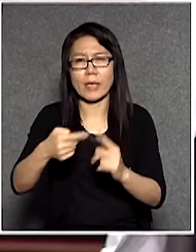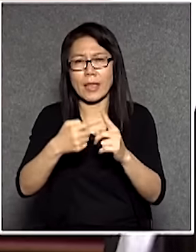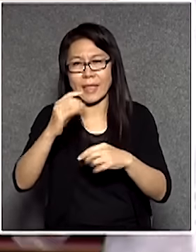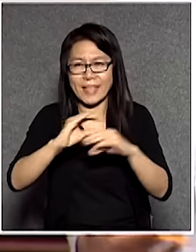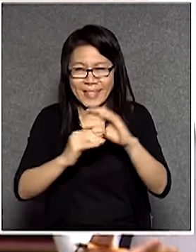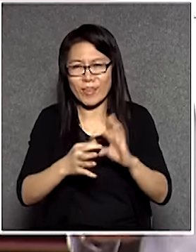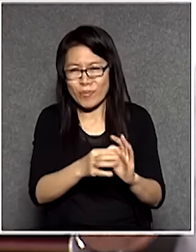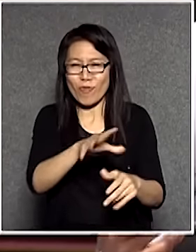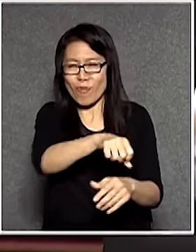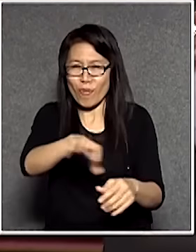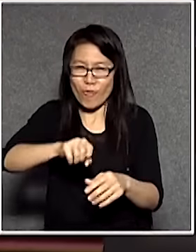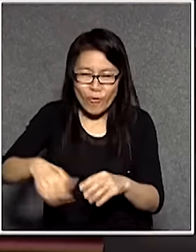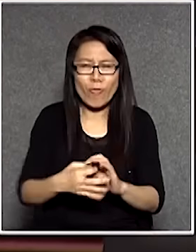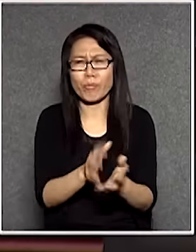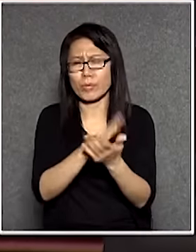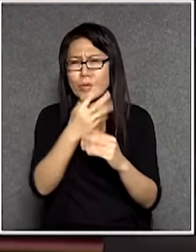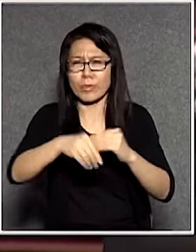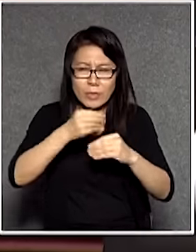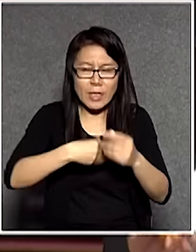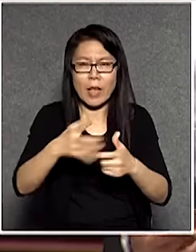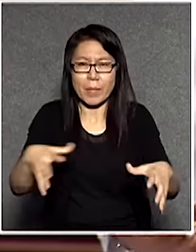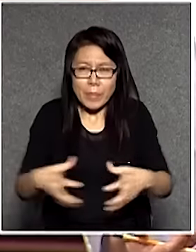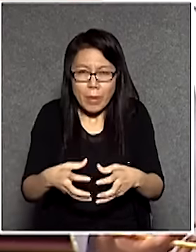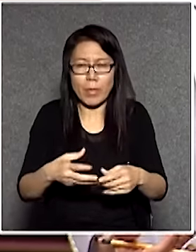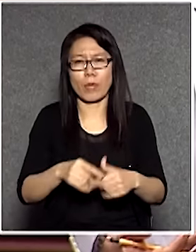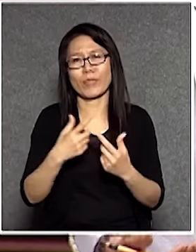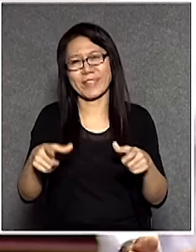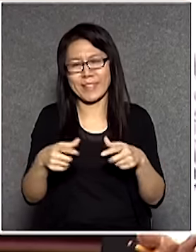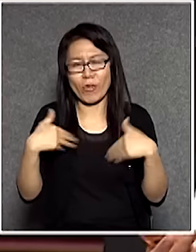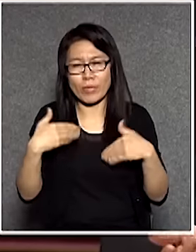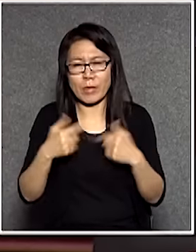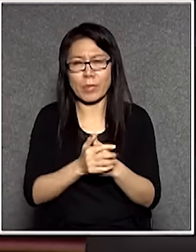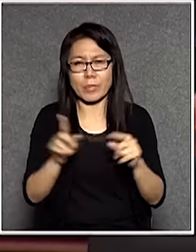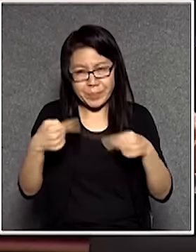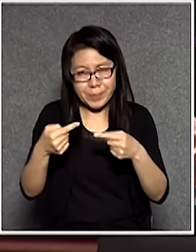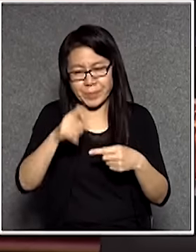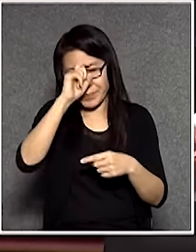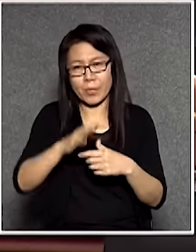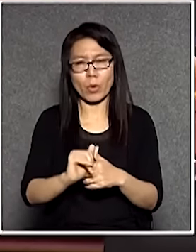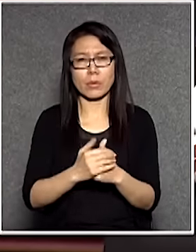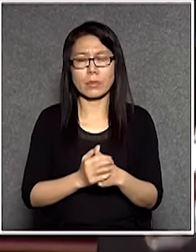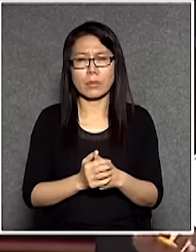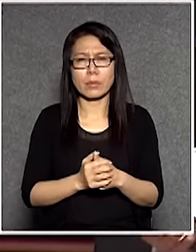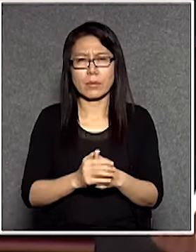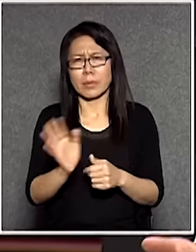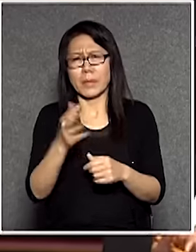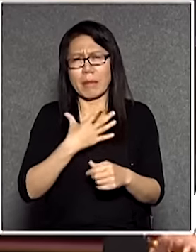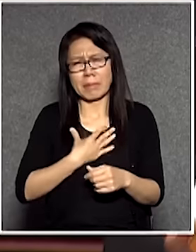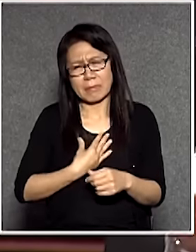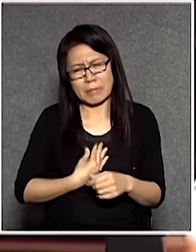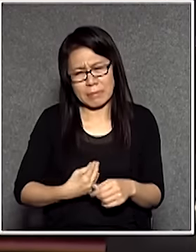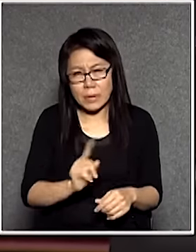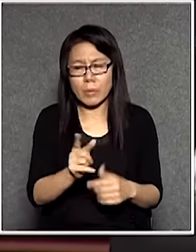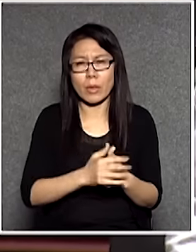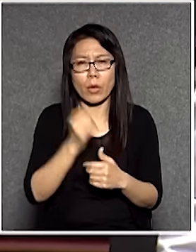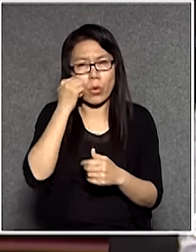聯會拿下，是吧？那裡拿一隻，這裡拿兩隻，加上就夠過節了，是吧？喂，這些其實不用搞到那麼淒涼啊，如果他的